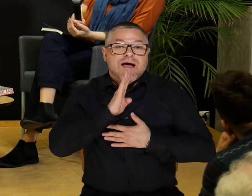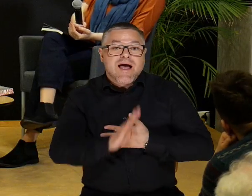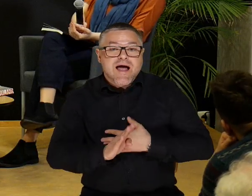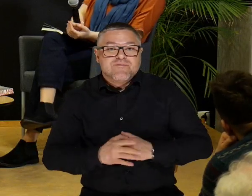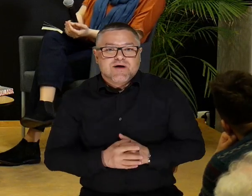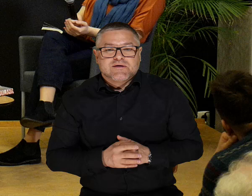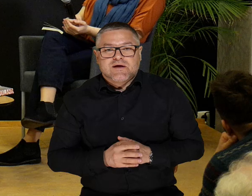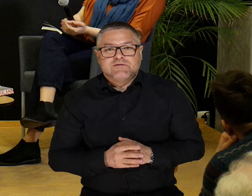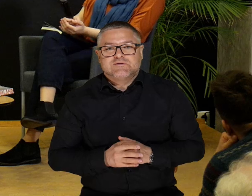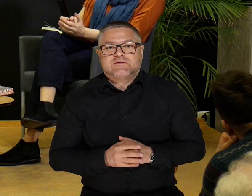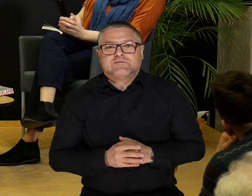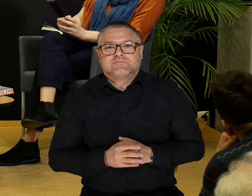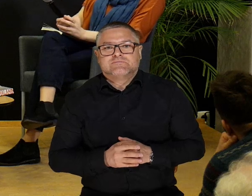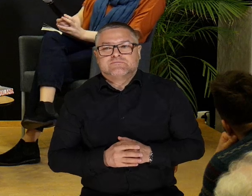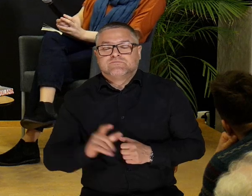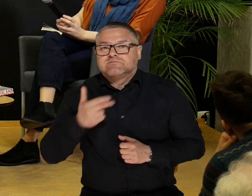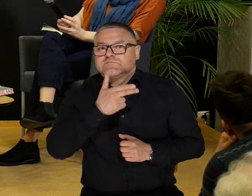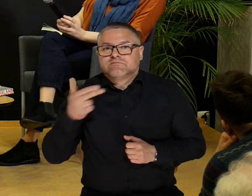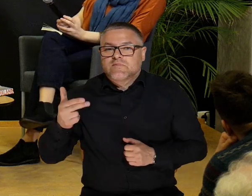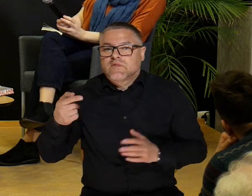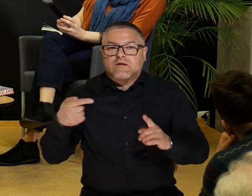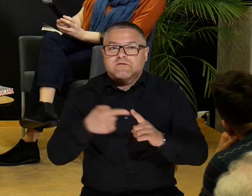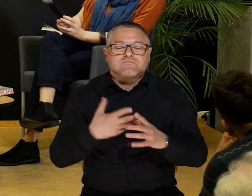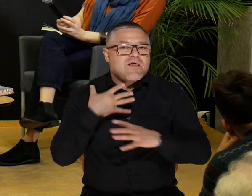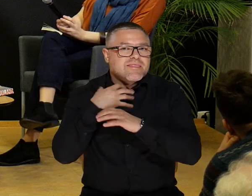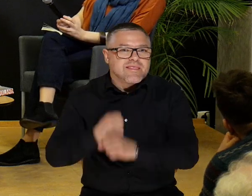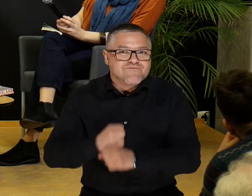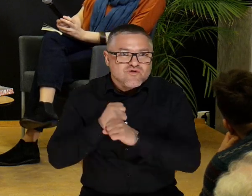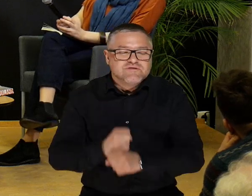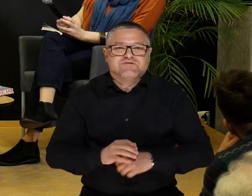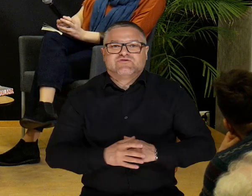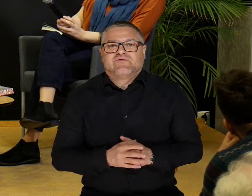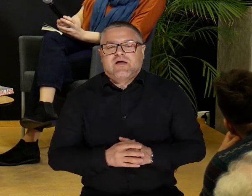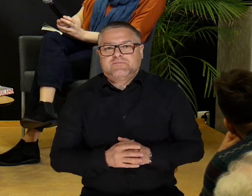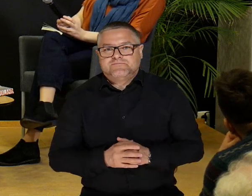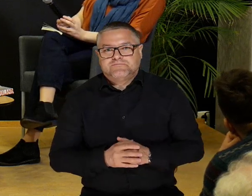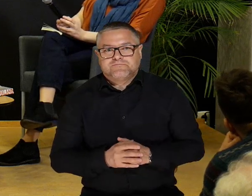takich ram pojęciowych, właśnie dotyczących niewolnictwa, dotyczących